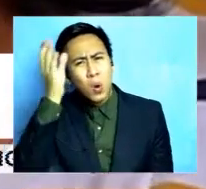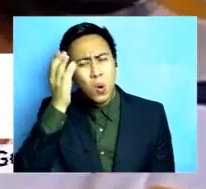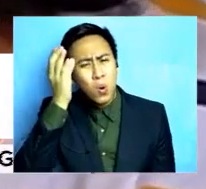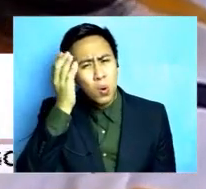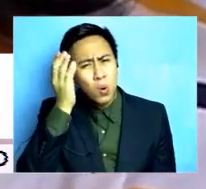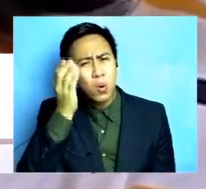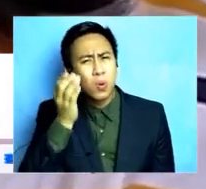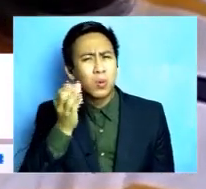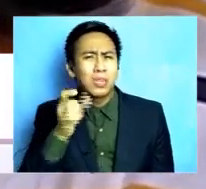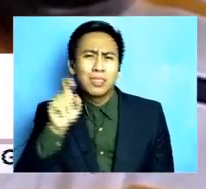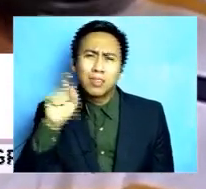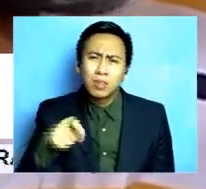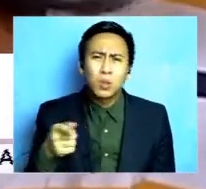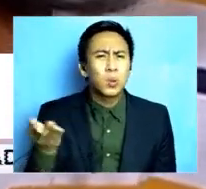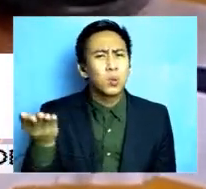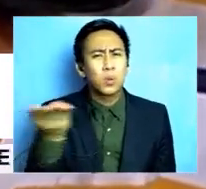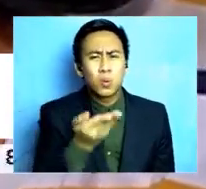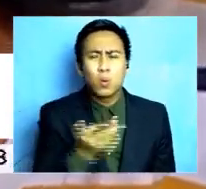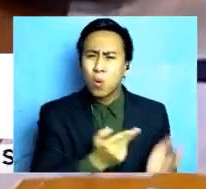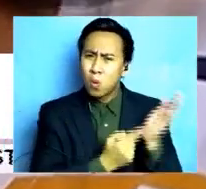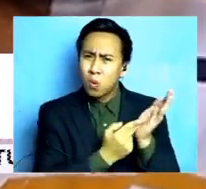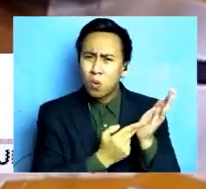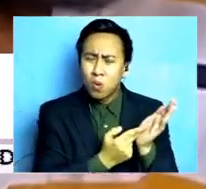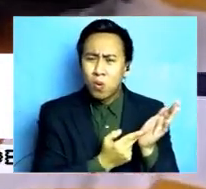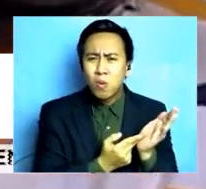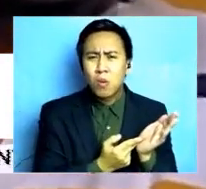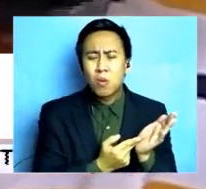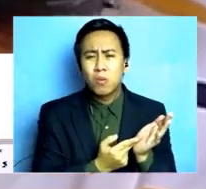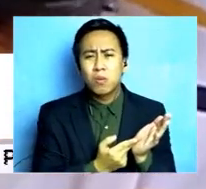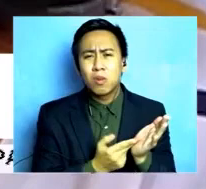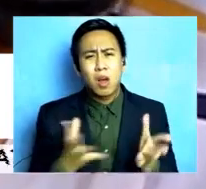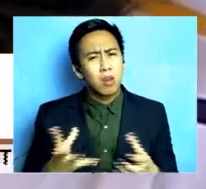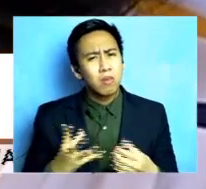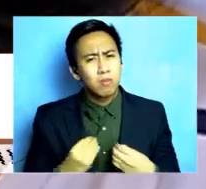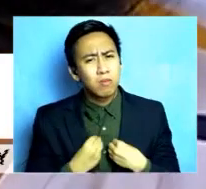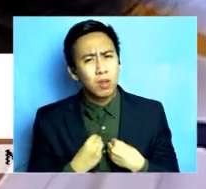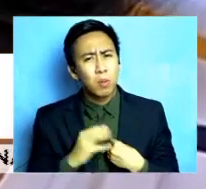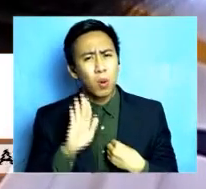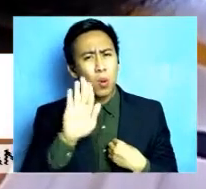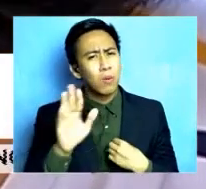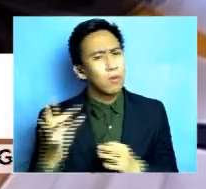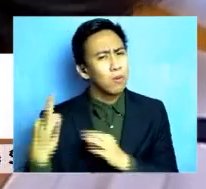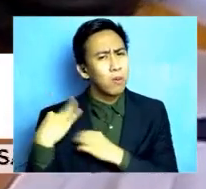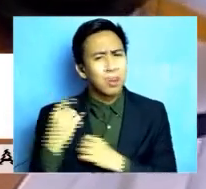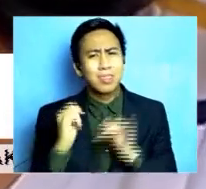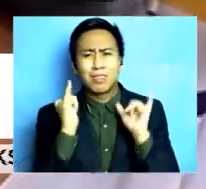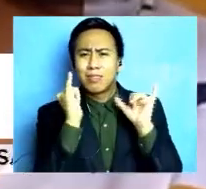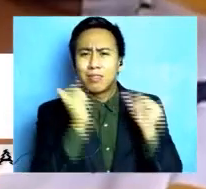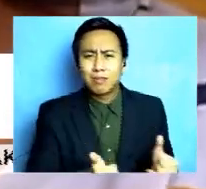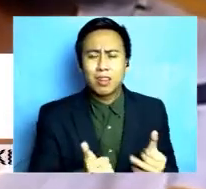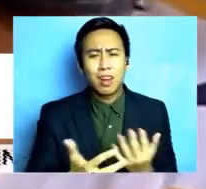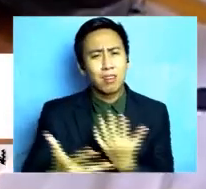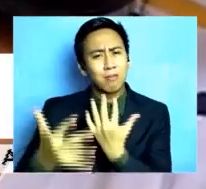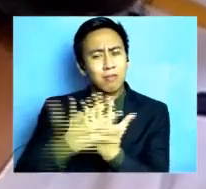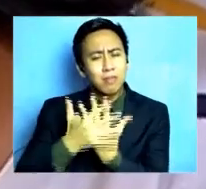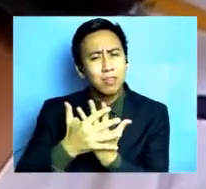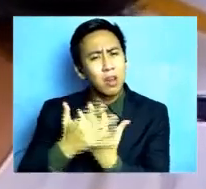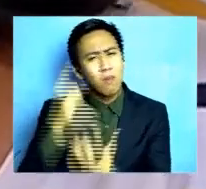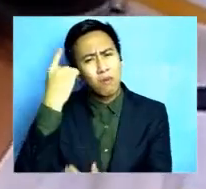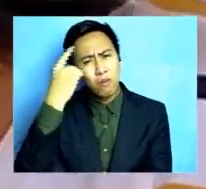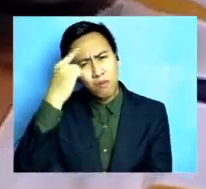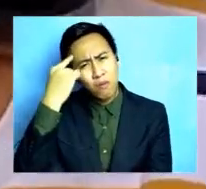Dapat panagutan nyo yung ginawa nyo sa anak ko. Dapat makbulok kayo sa kulungan para wala na